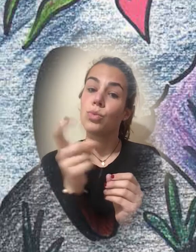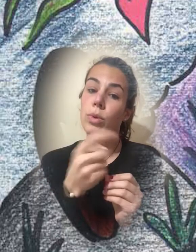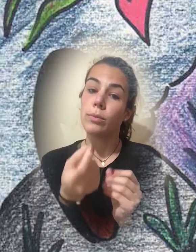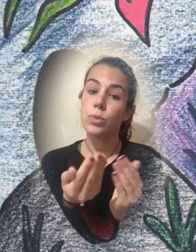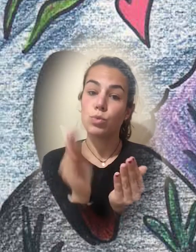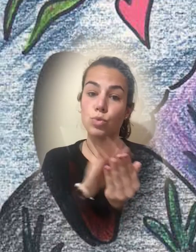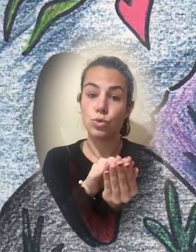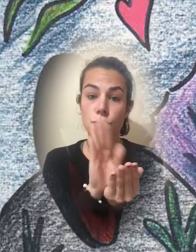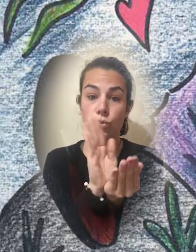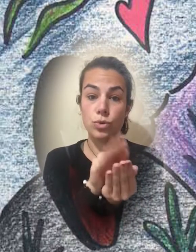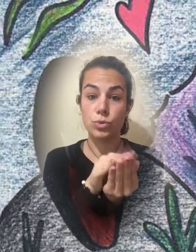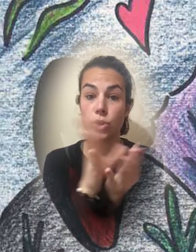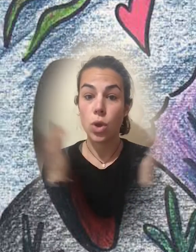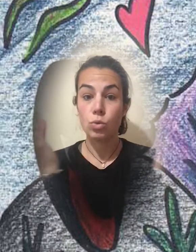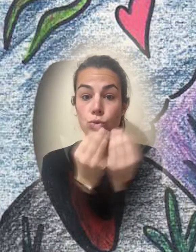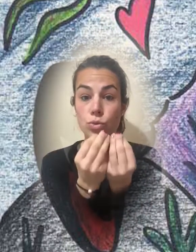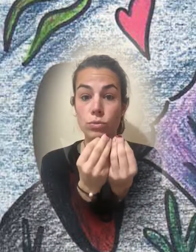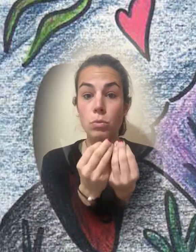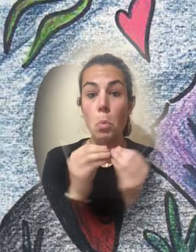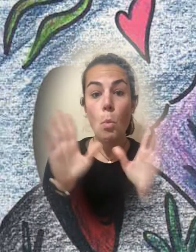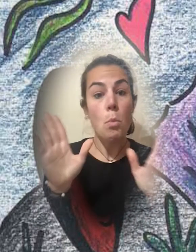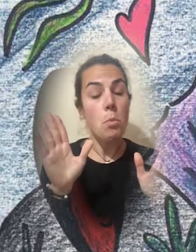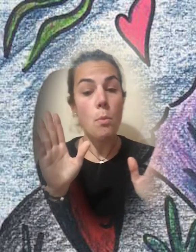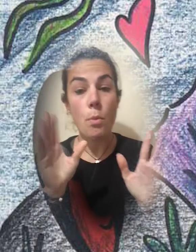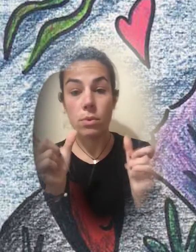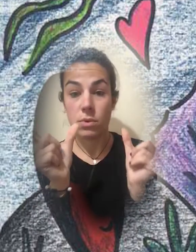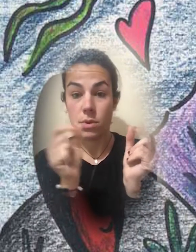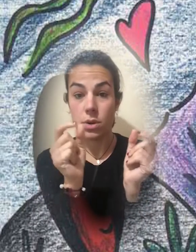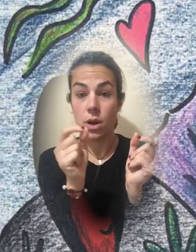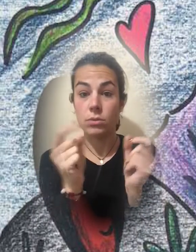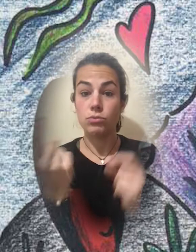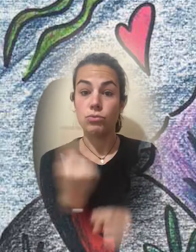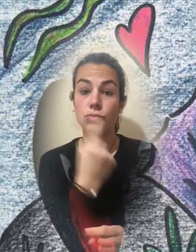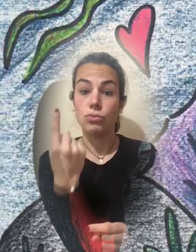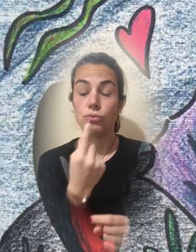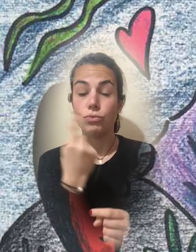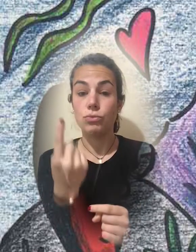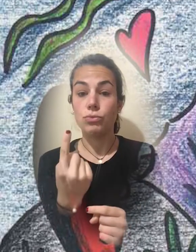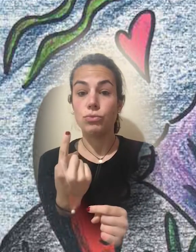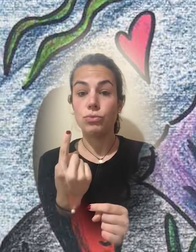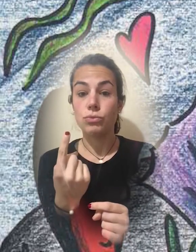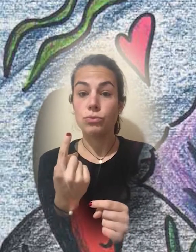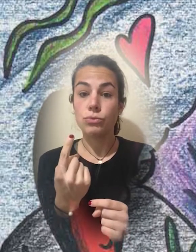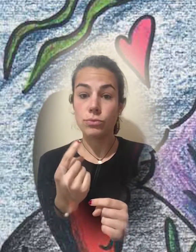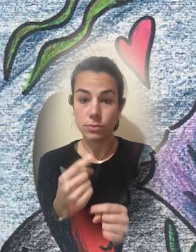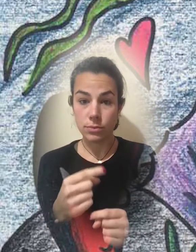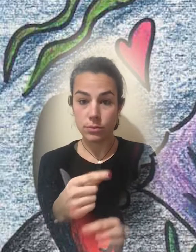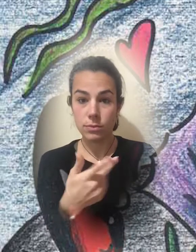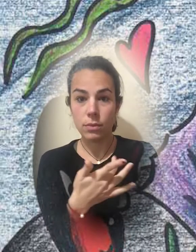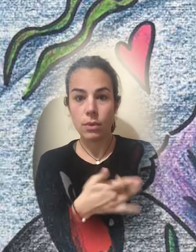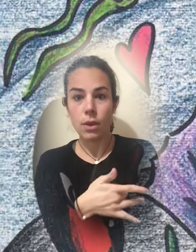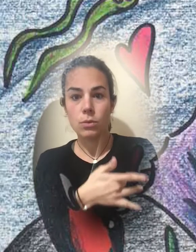les gambes, els musclos amb les petxines, però el cranc es va quedar